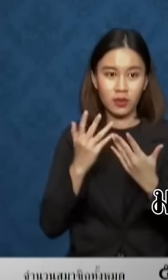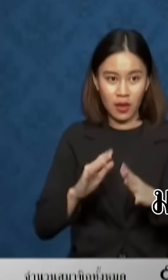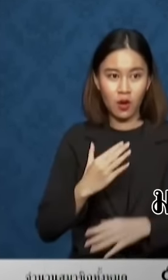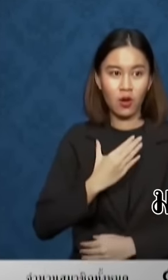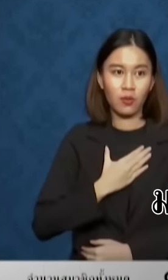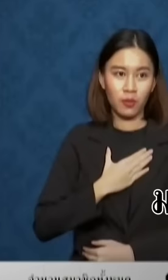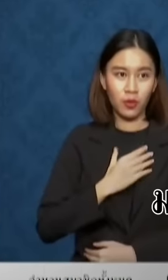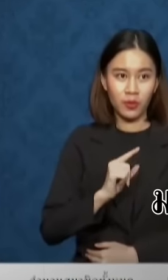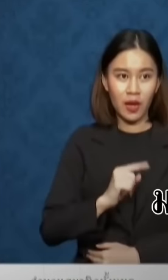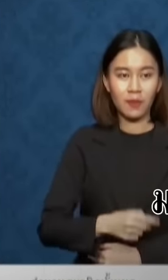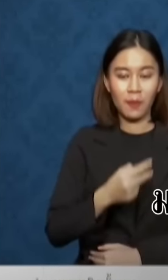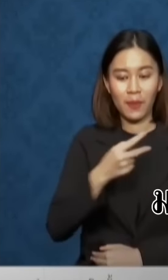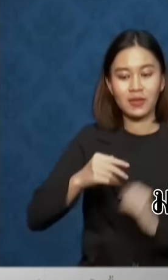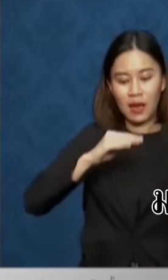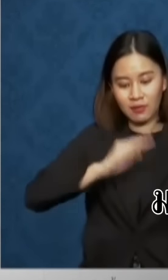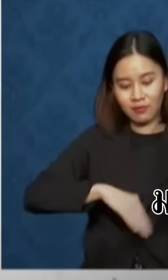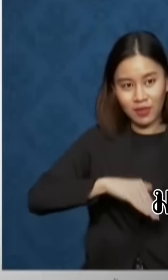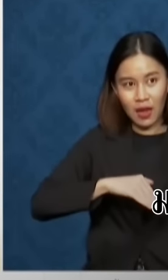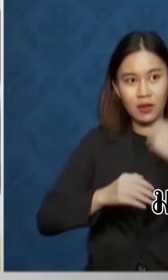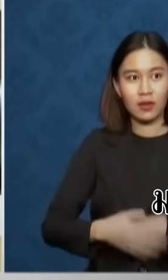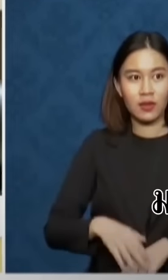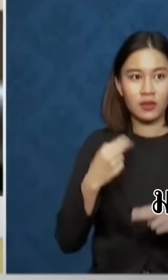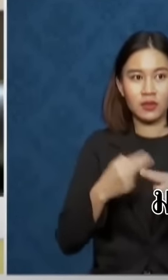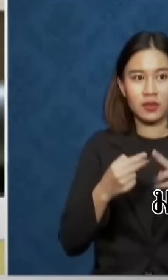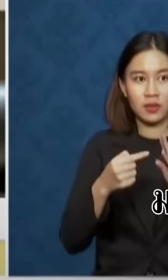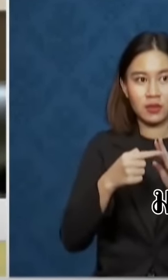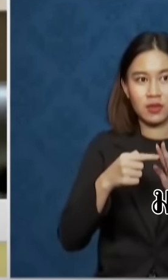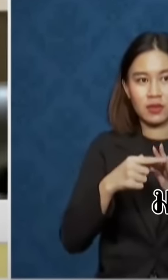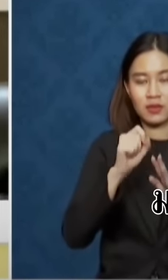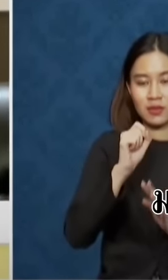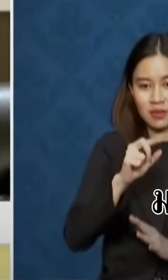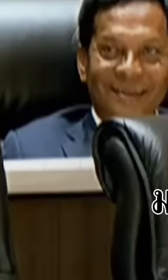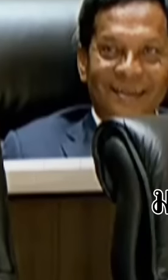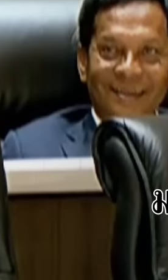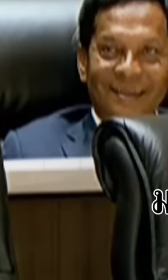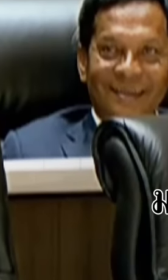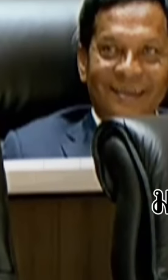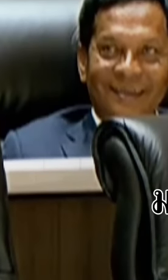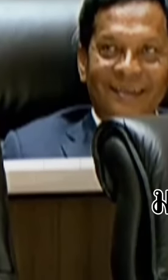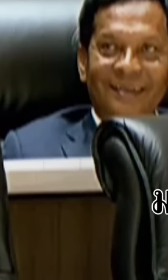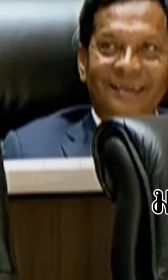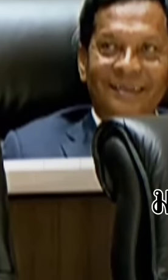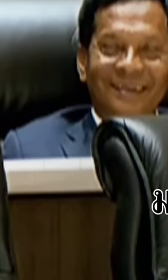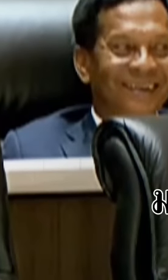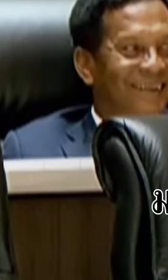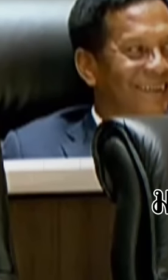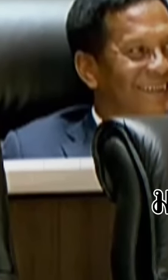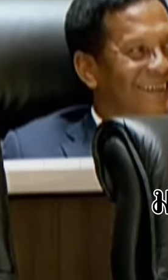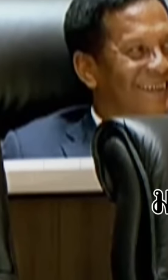ผมก็ติดประสาไทย เซสถา กรบบาไปกัประสาไย แลเรกวา seesaja